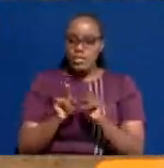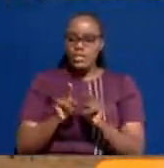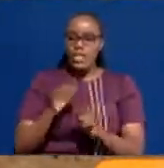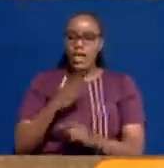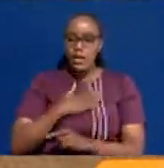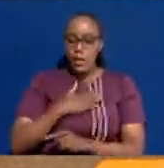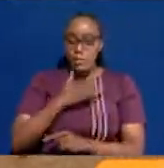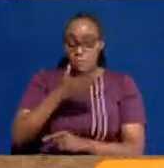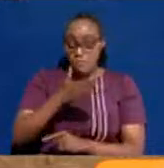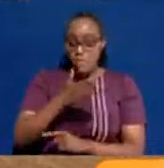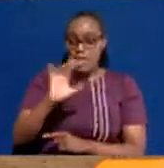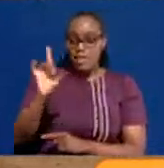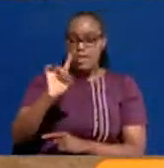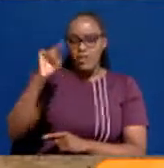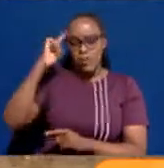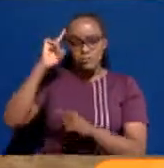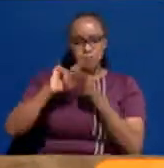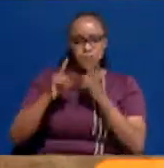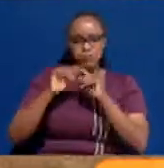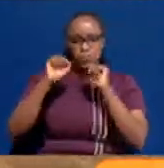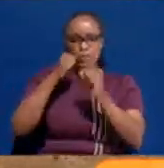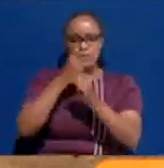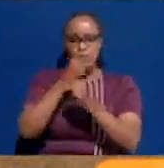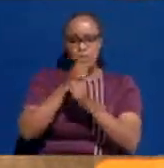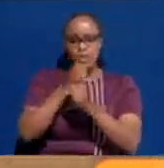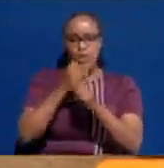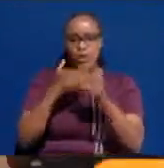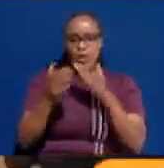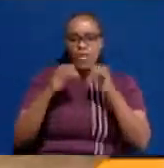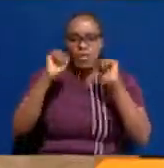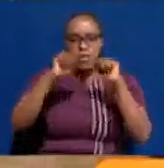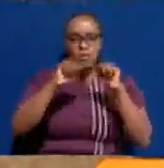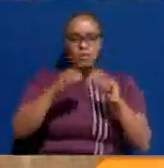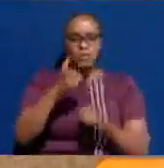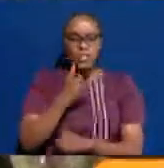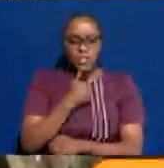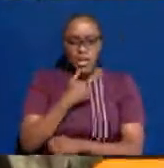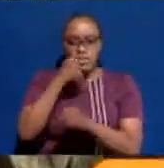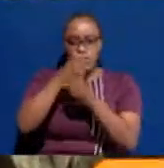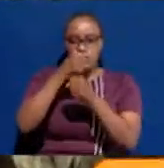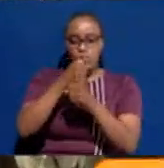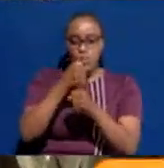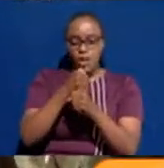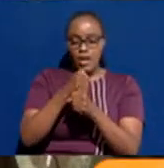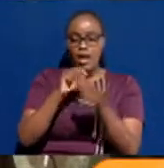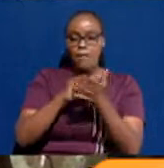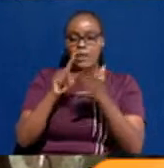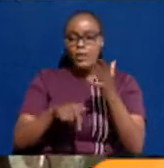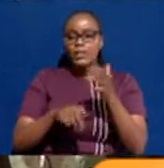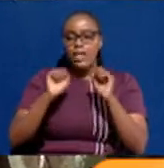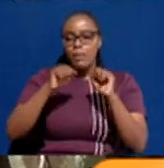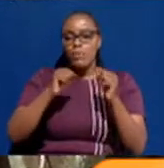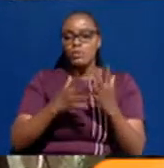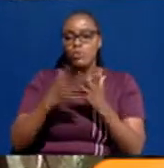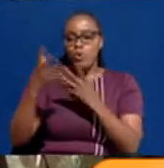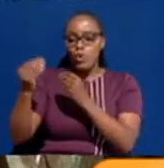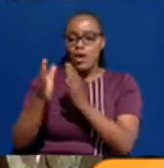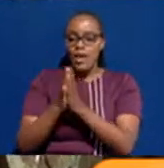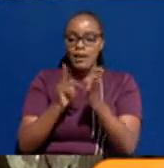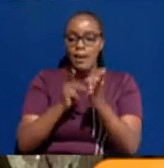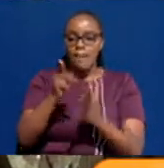hapa Nairobi, nikafikiria kufanya ile kitu naweza, niko na uwezo ya kufanya wakati ule. So nikawa naenda na